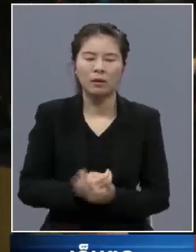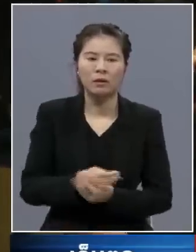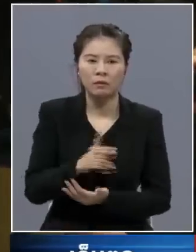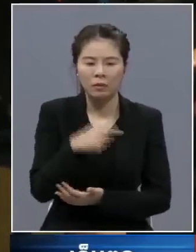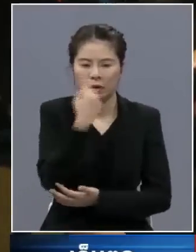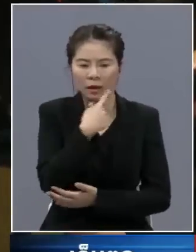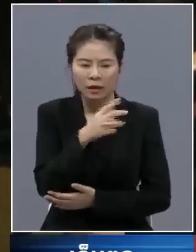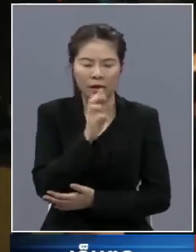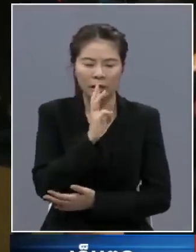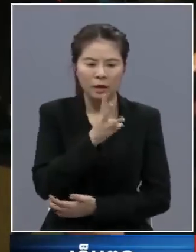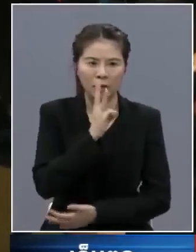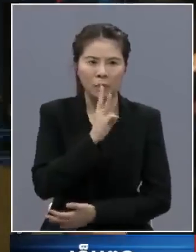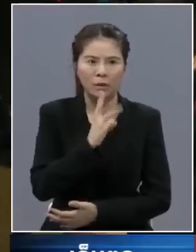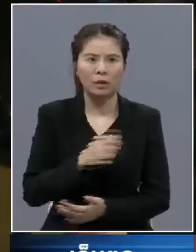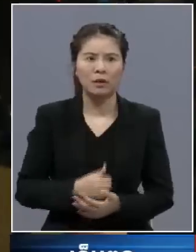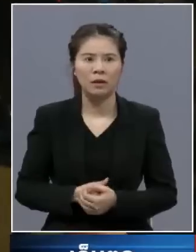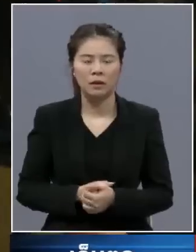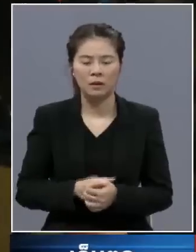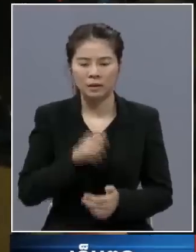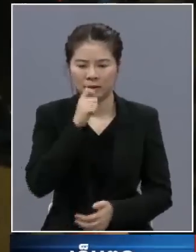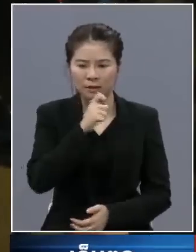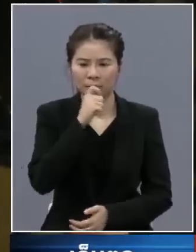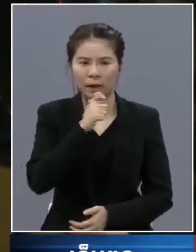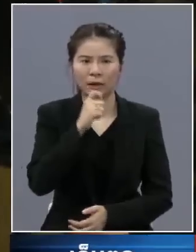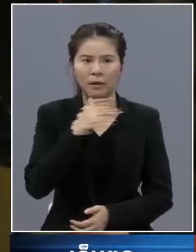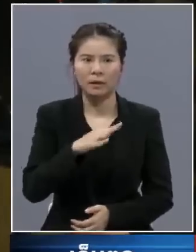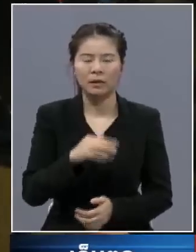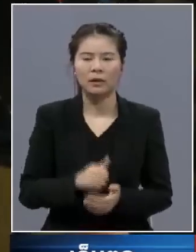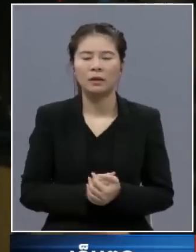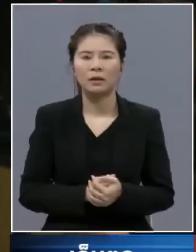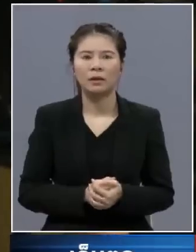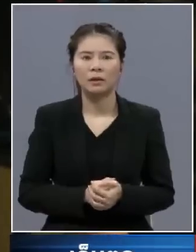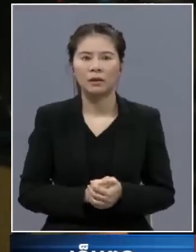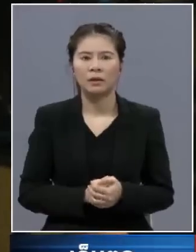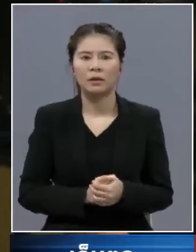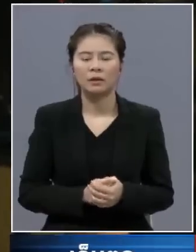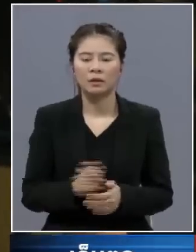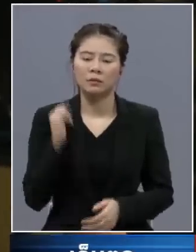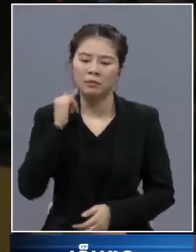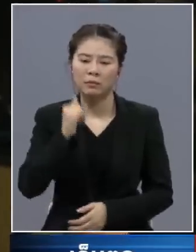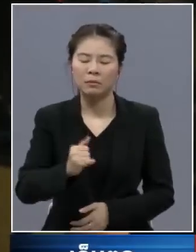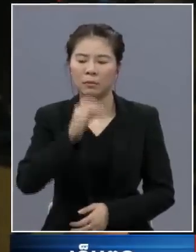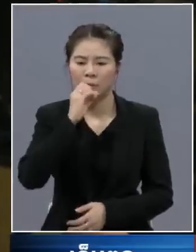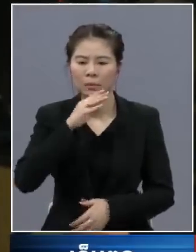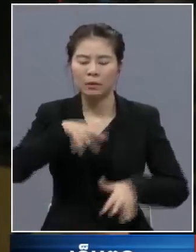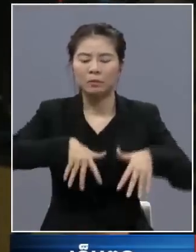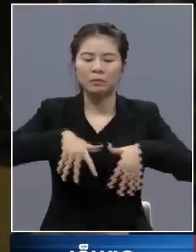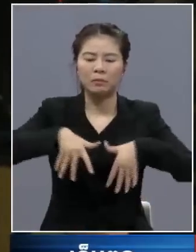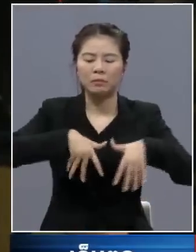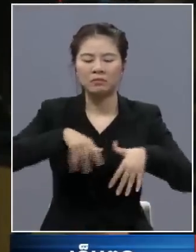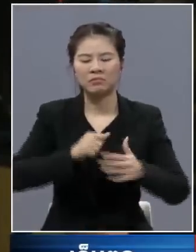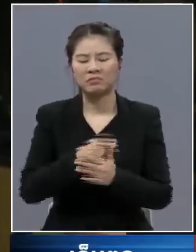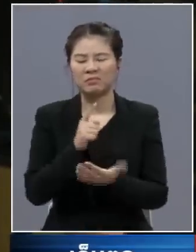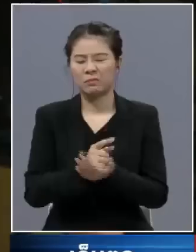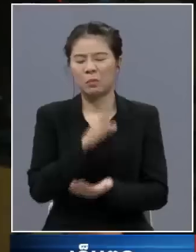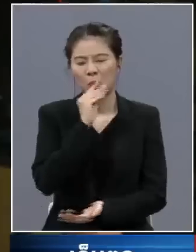าถึงจู่ๆวันที่ไปให้สัมภาษณ์กับเนี่ยครับออกรายการเนี่ยงงเงียงงงเงียออกมาพูดกับสาธารณชนว่าเป็นการเสียมารยา